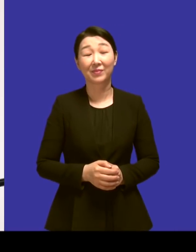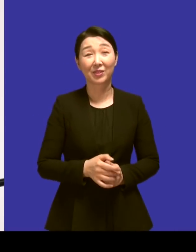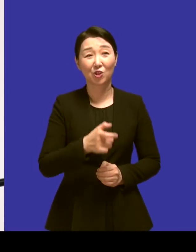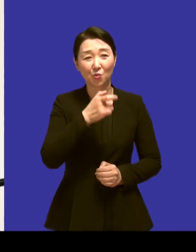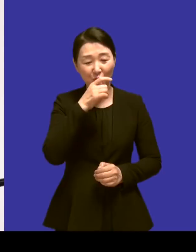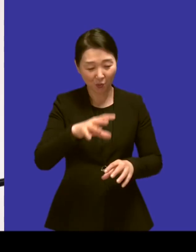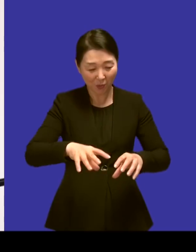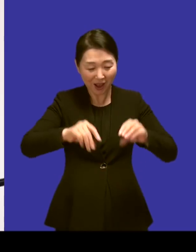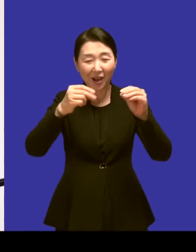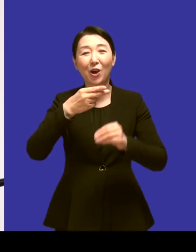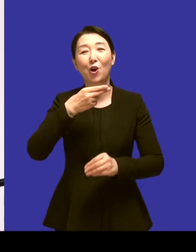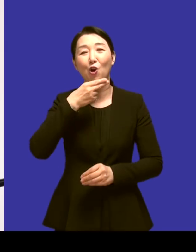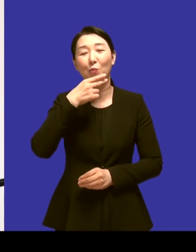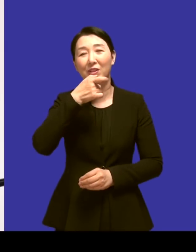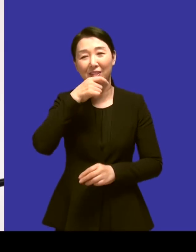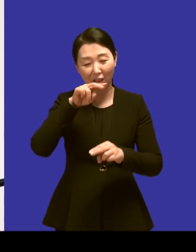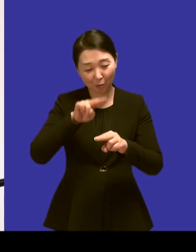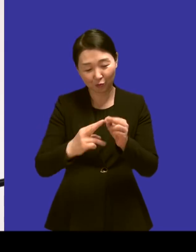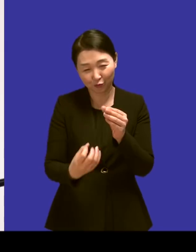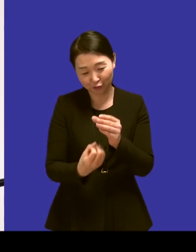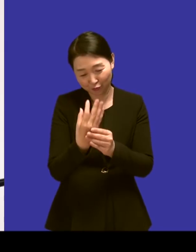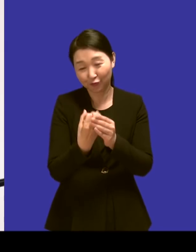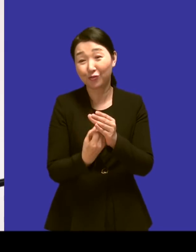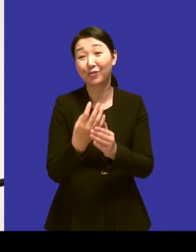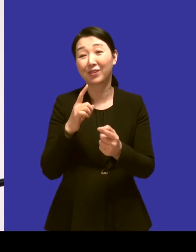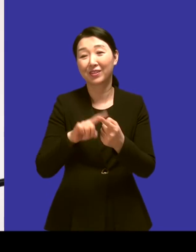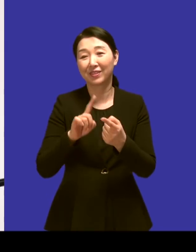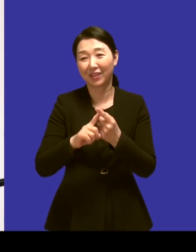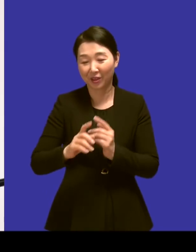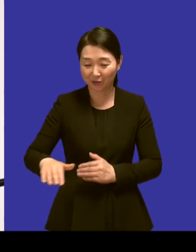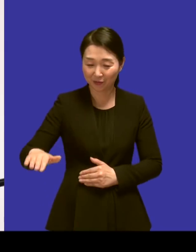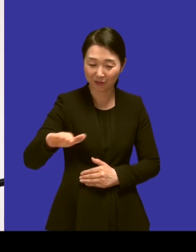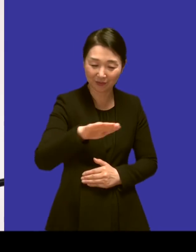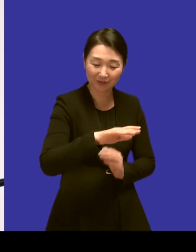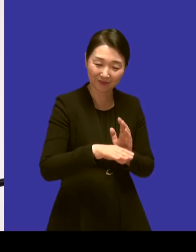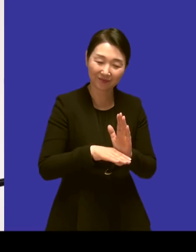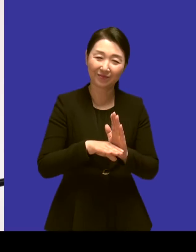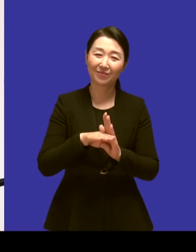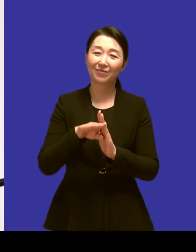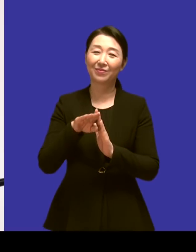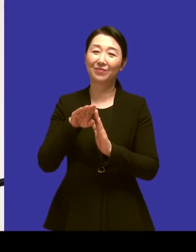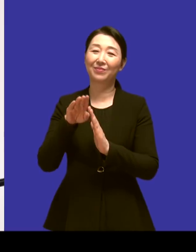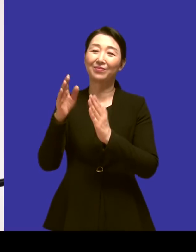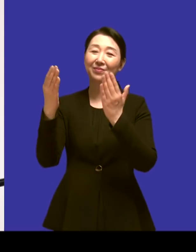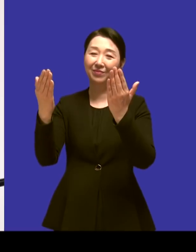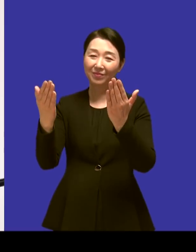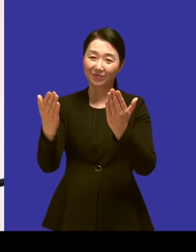않는 샘물로 우릴 채우시리. 우리